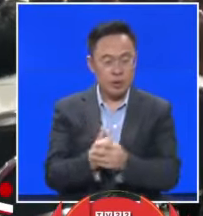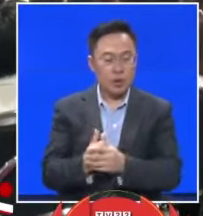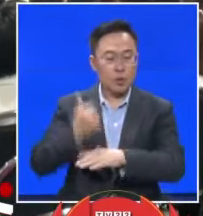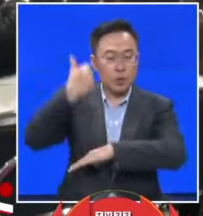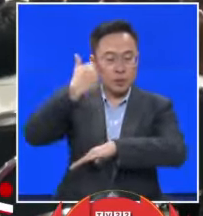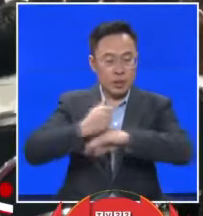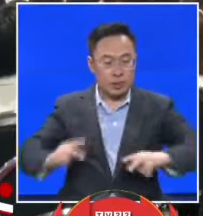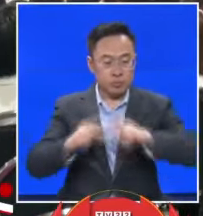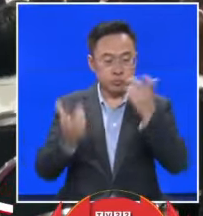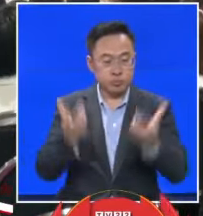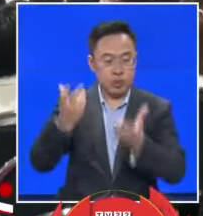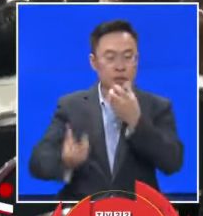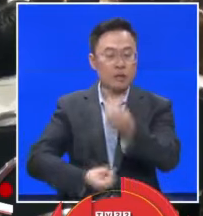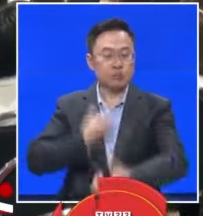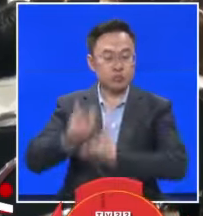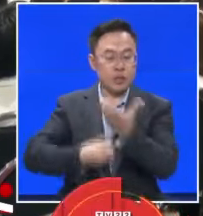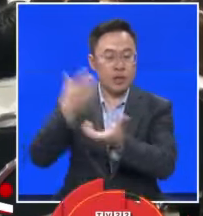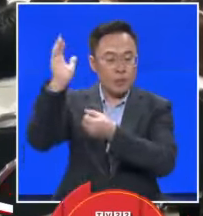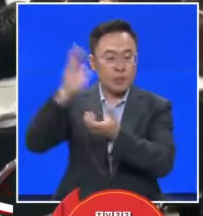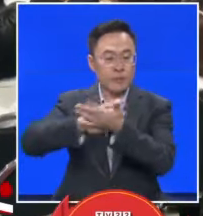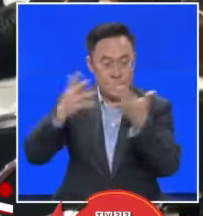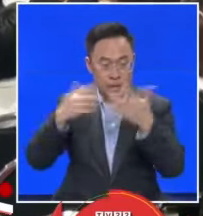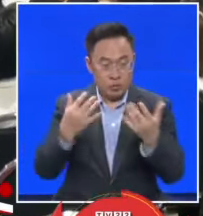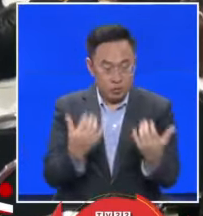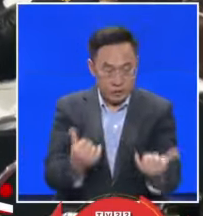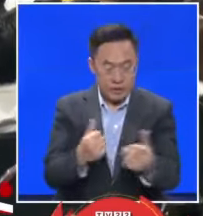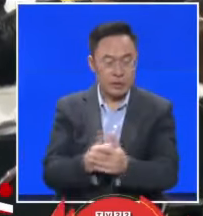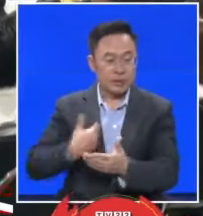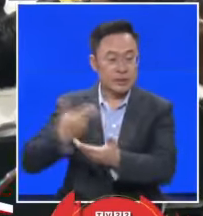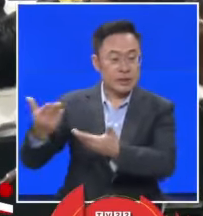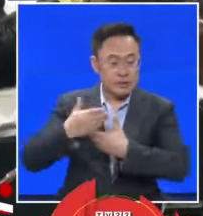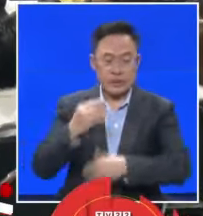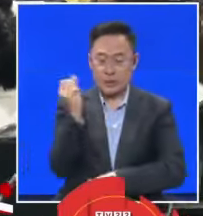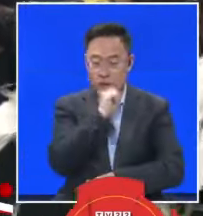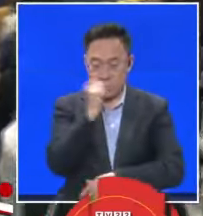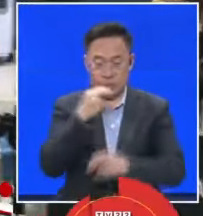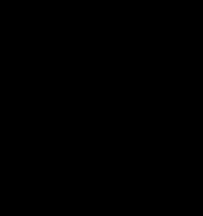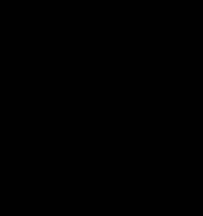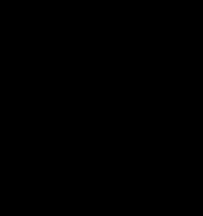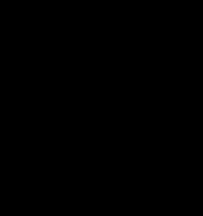ดีตนักร้องดังครับแพทพาวเวอร์แพทครับซึ่งเคยได้รับโทษทางคดียาเสพติดครับ